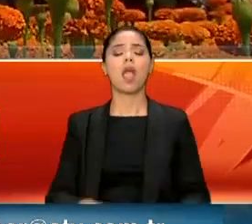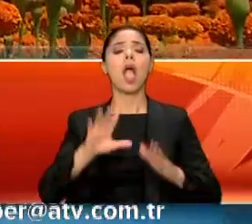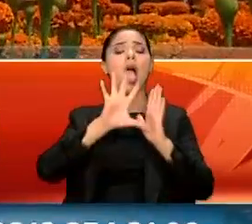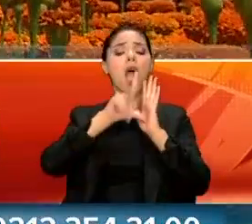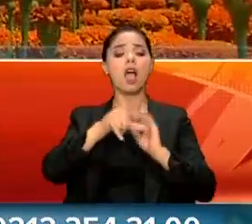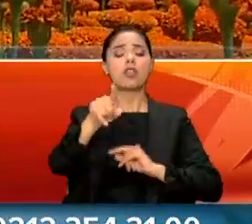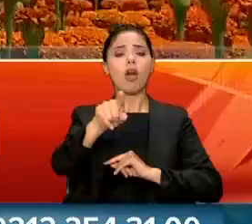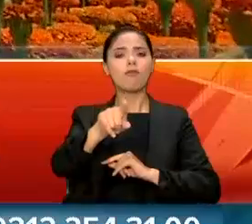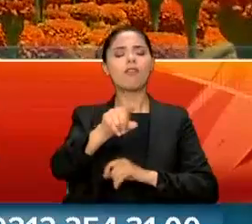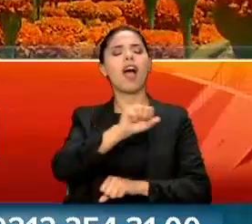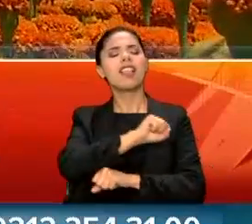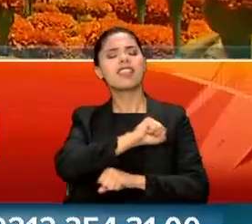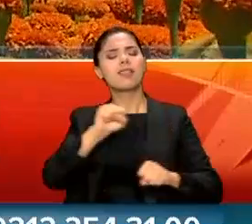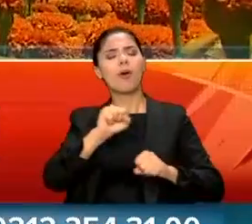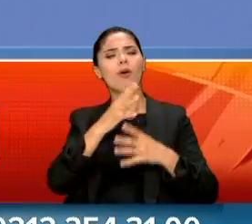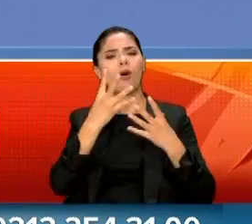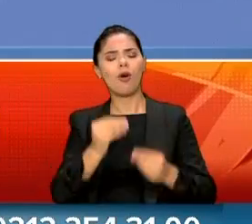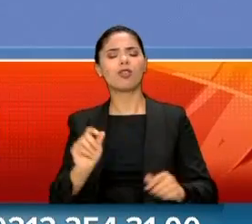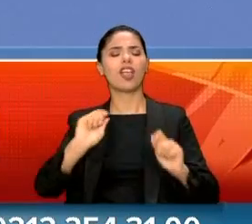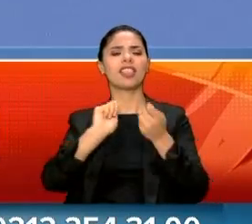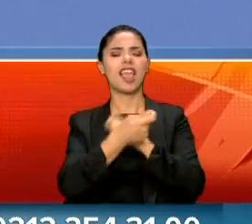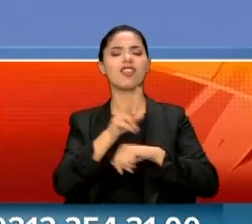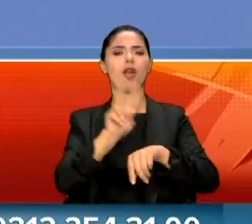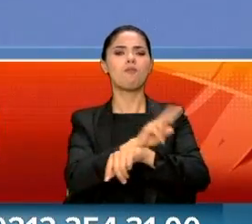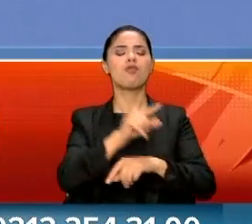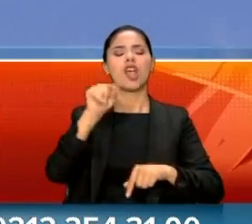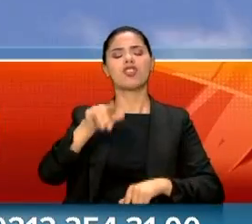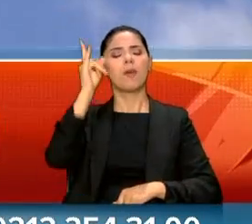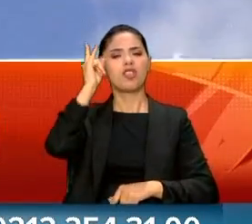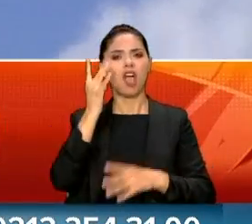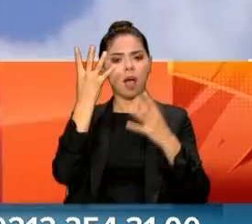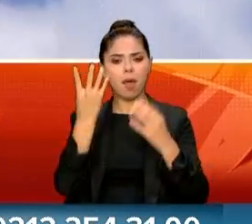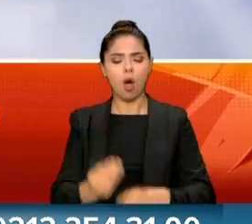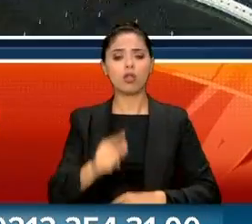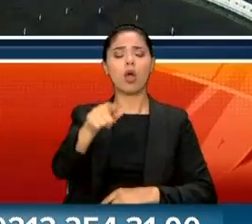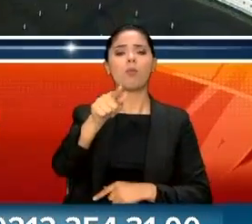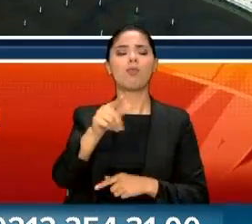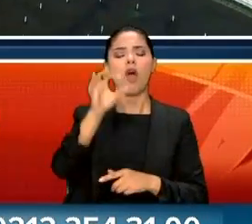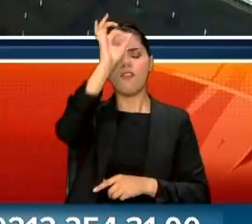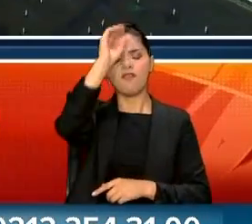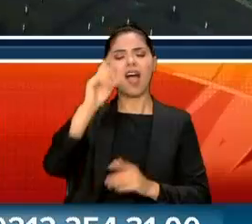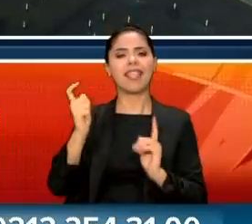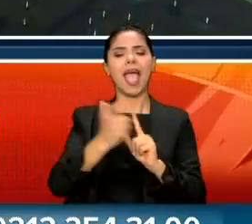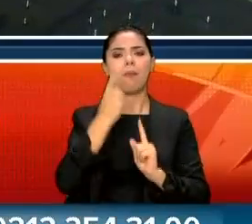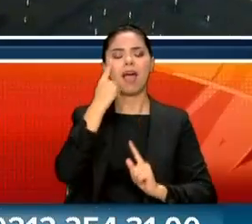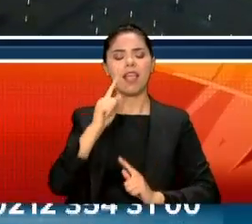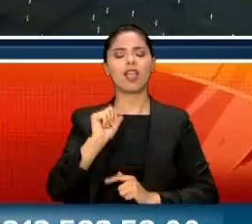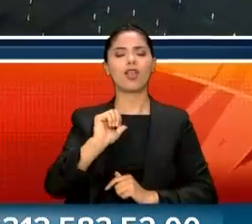Ayasofya zincirlerinden kurtuldu. İslam dünyası Fatih'in emanetine kavuşmak için gün sayıyor. Bu bizim